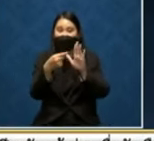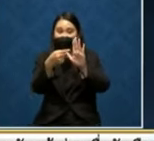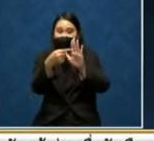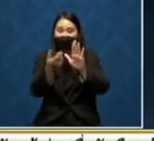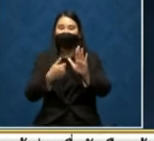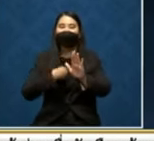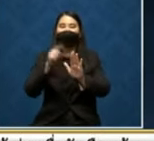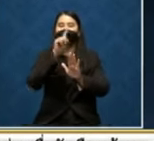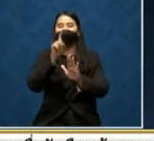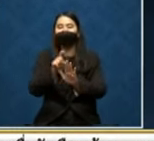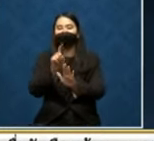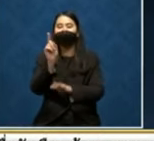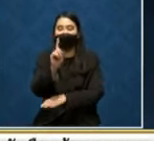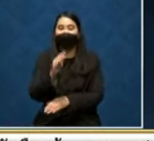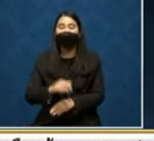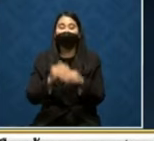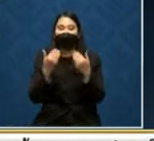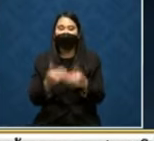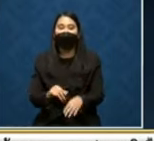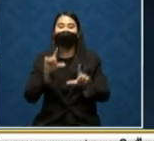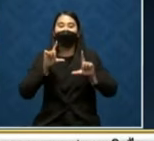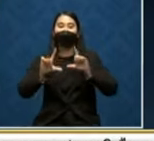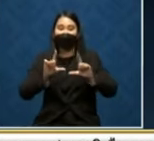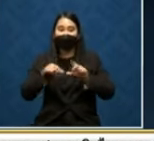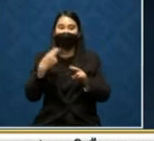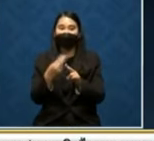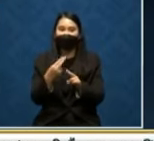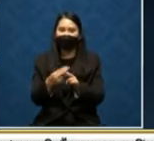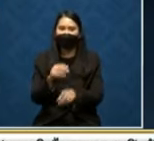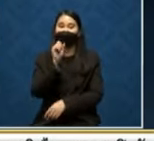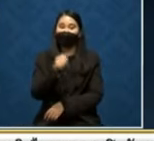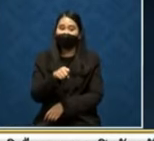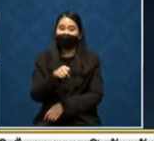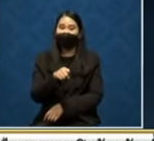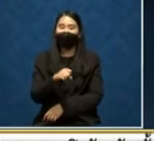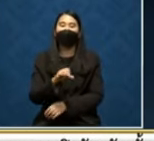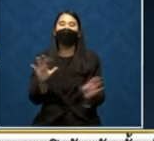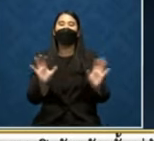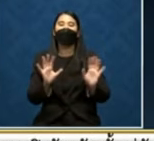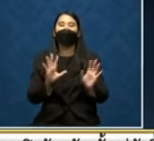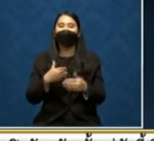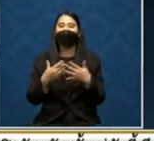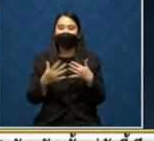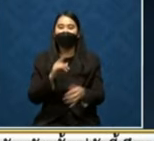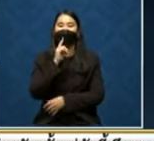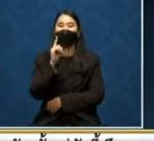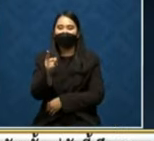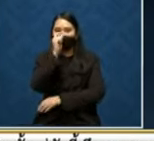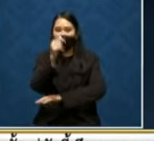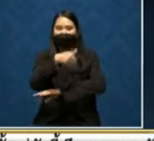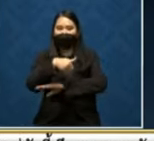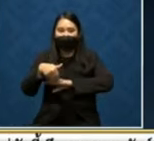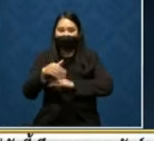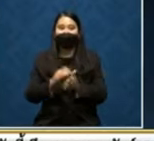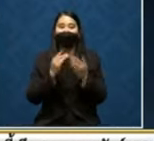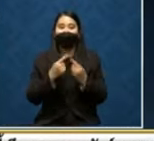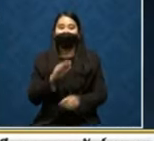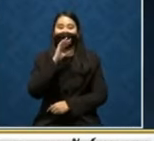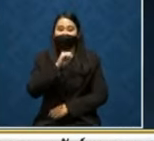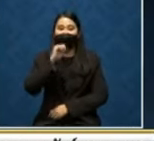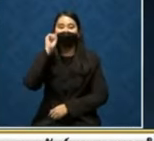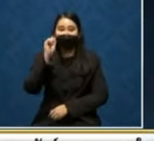ก็เลยตั้งข้อสงสัยว่าสุดท้ายแล้วไอ้ลายที่ใช้ชื่อนั้นเป็นท่านหรือไม่ถ้าไม่ใช่ท่านต้องไปฟ้องร้องกับผู้รับเหมาท่านนี้เลยแต่ถ้าเกิด